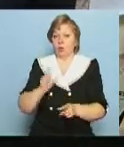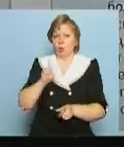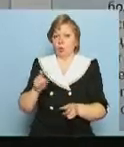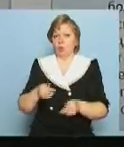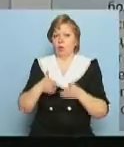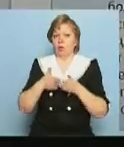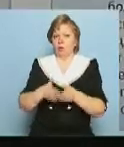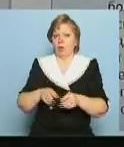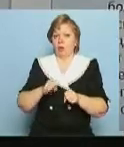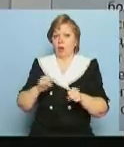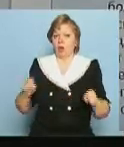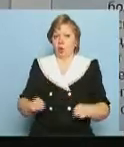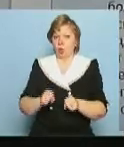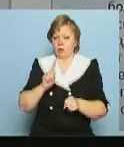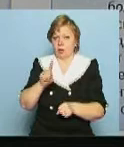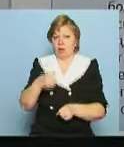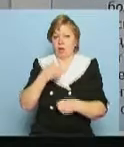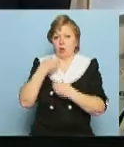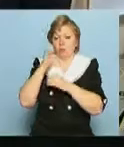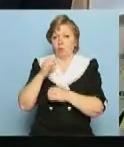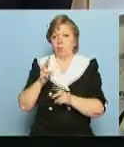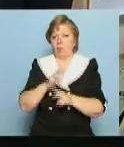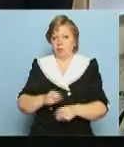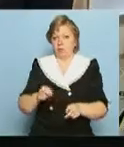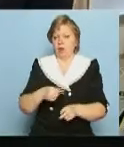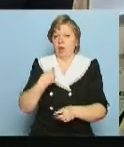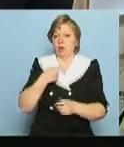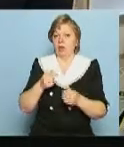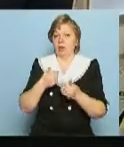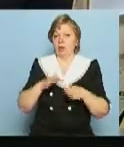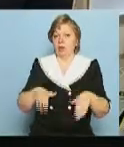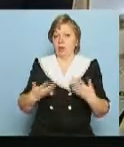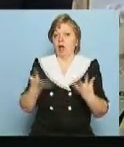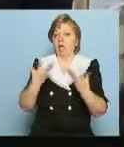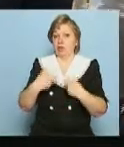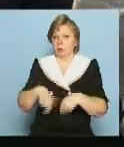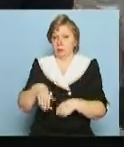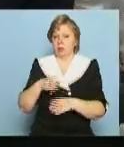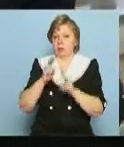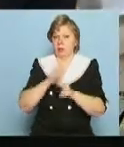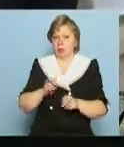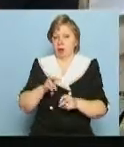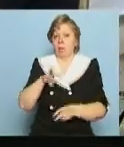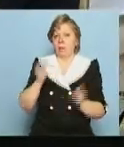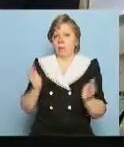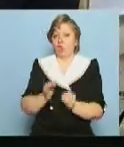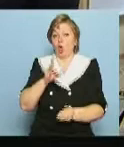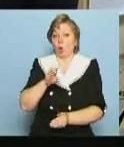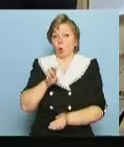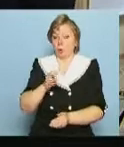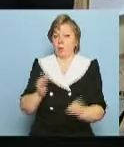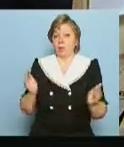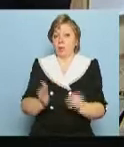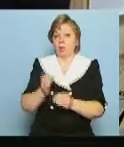и делают серию проб. Я предлагаю автоматизировать способ мониторинга водных ресурсов с помощью такого мини-робота, мини-лаборатории,